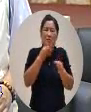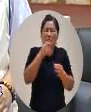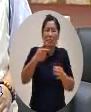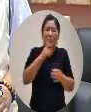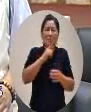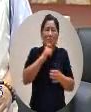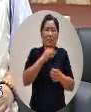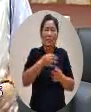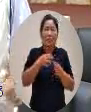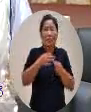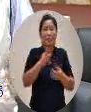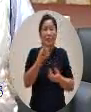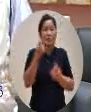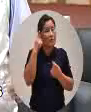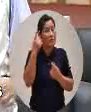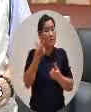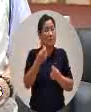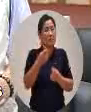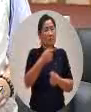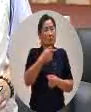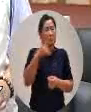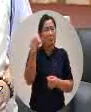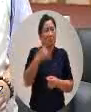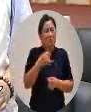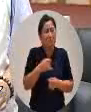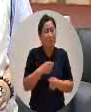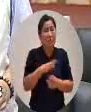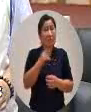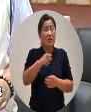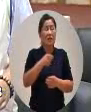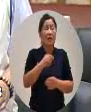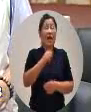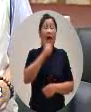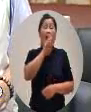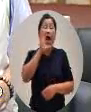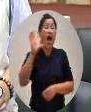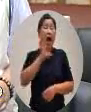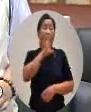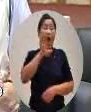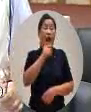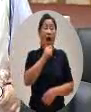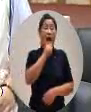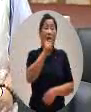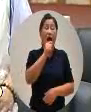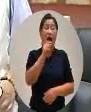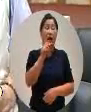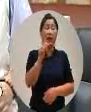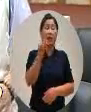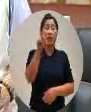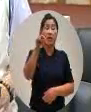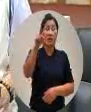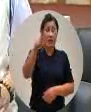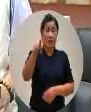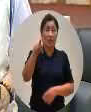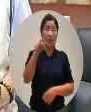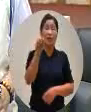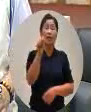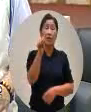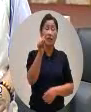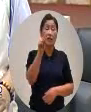對不對這個粗秀的KTV低資料很多台灣人去消費